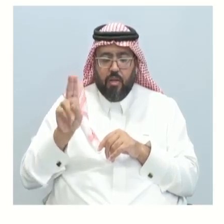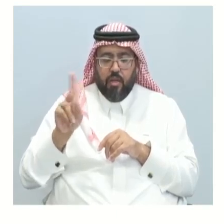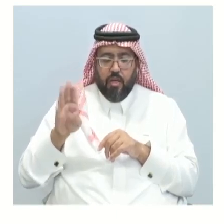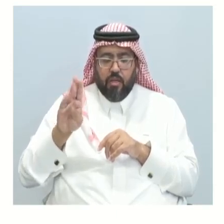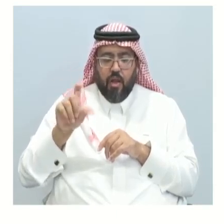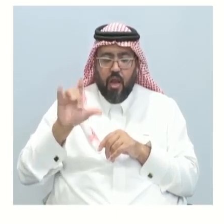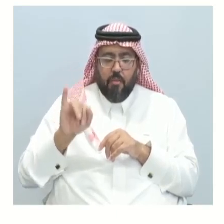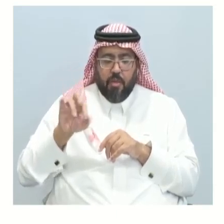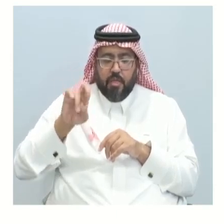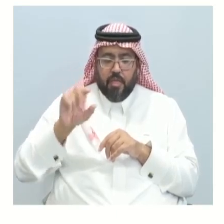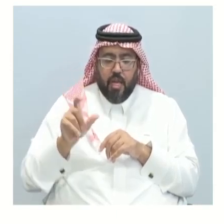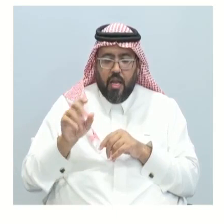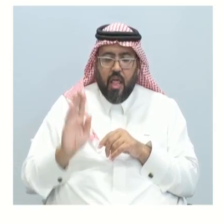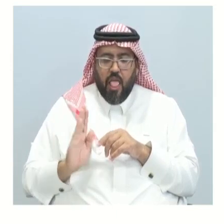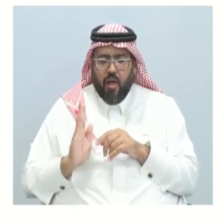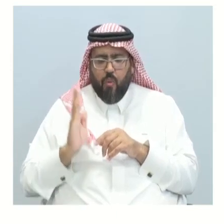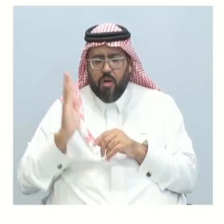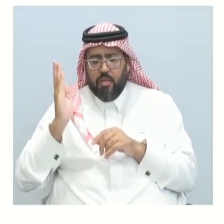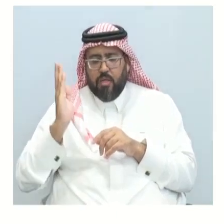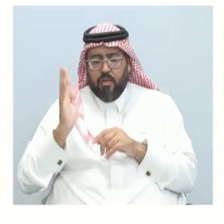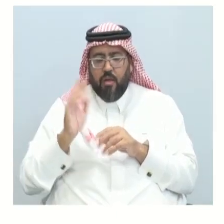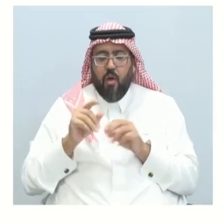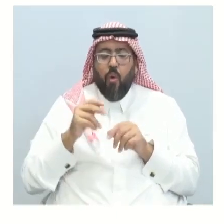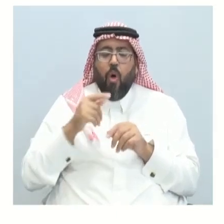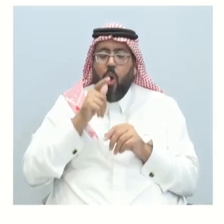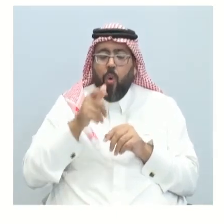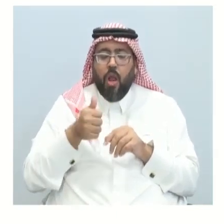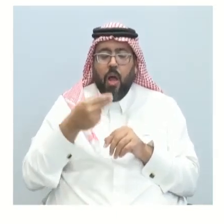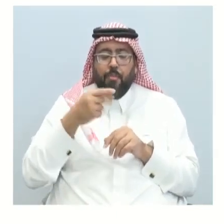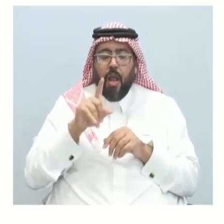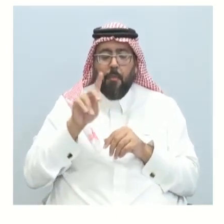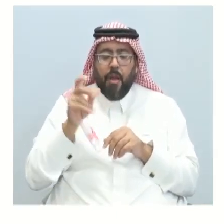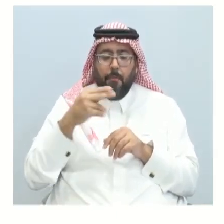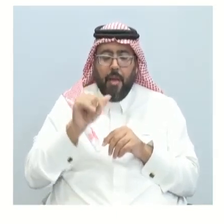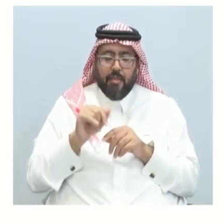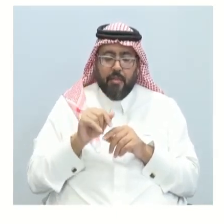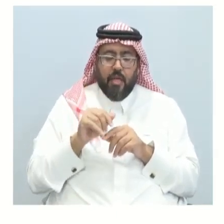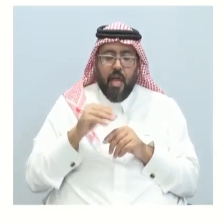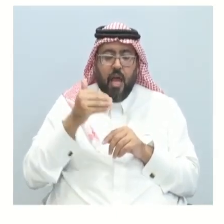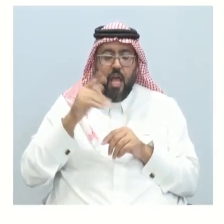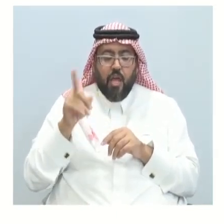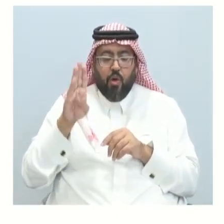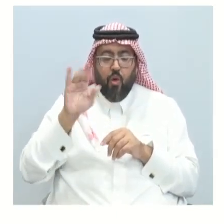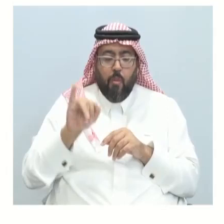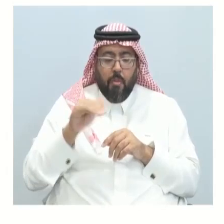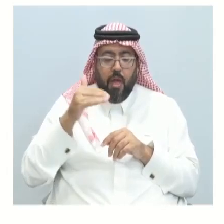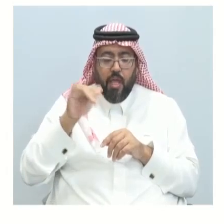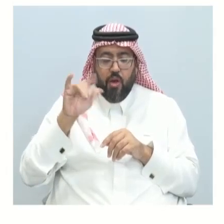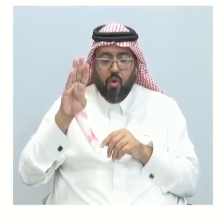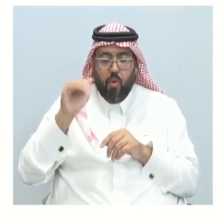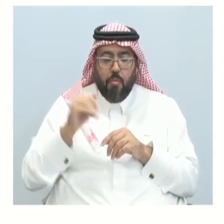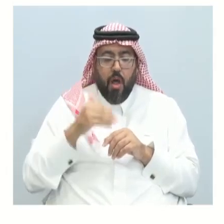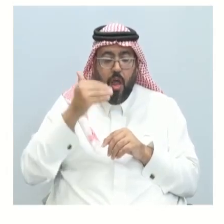قال خيركم خيركم لاهله وانا خيركم لاهلي فهنا في هذا الحديث